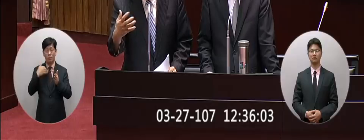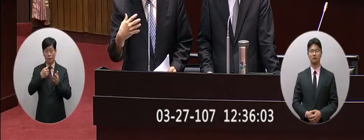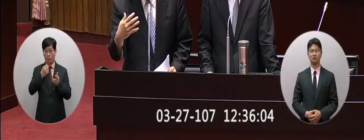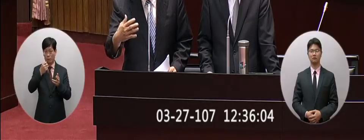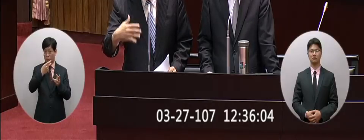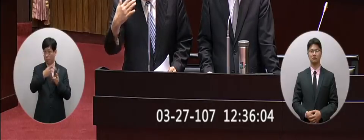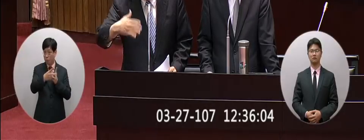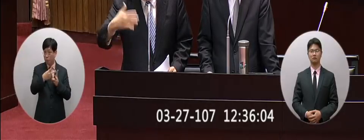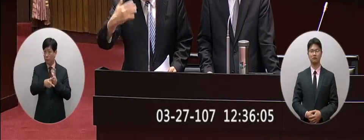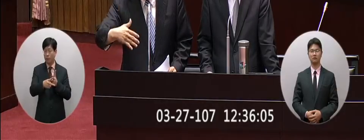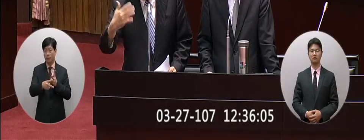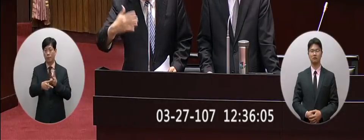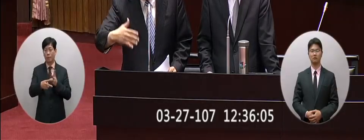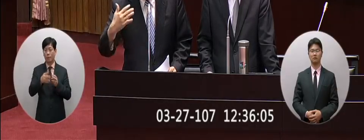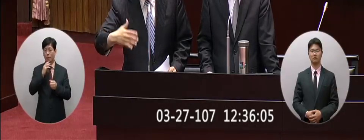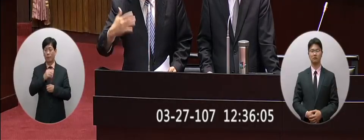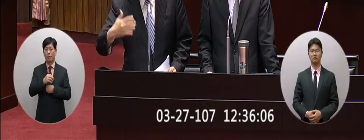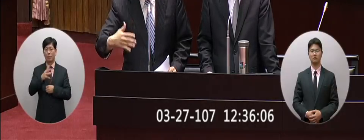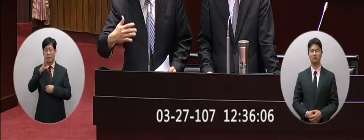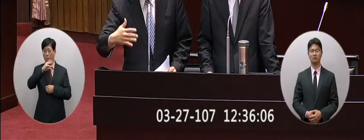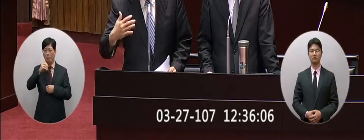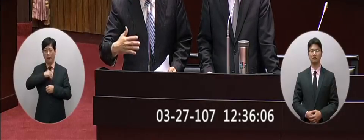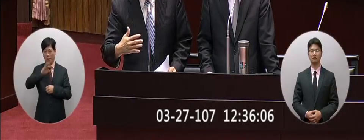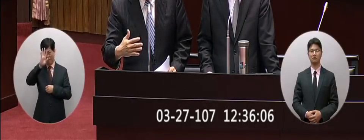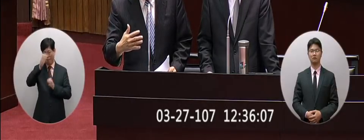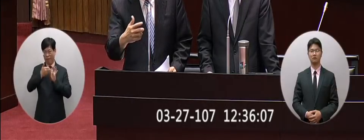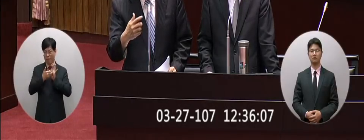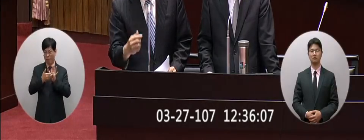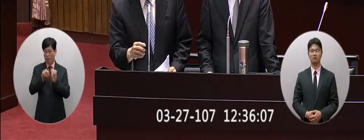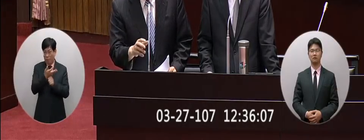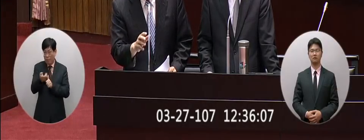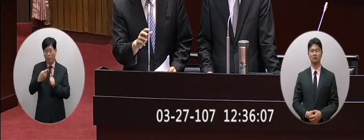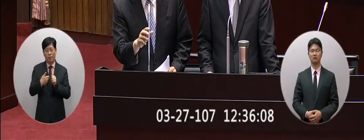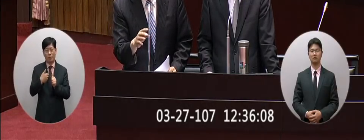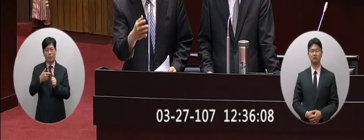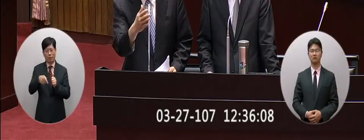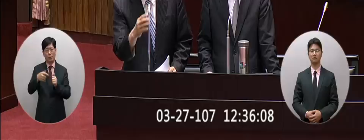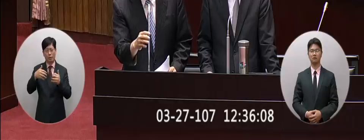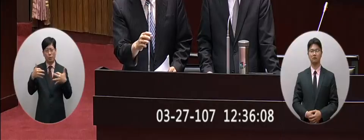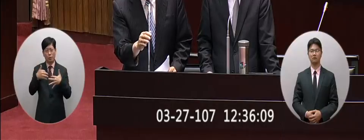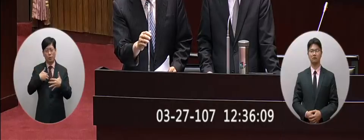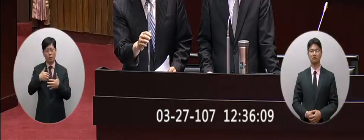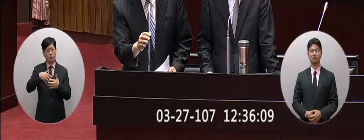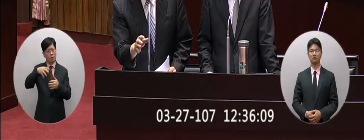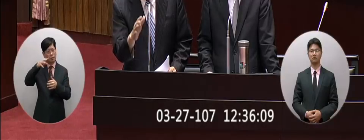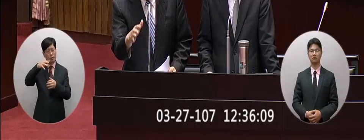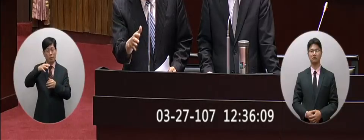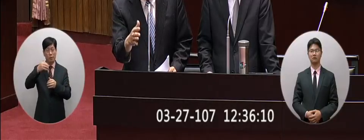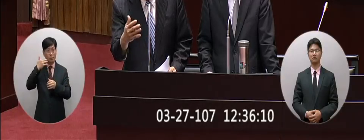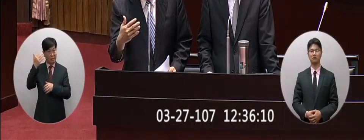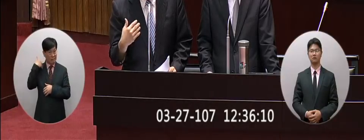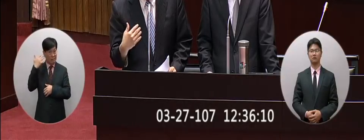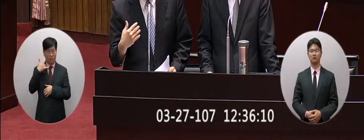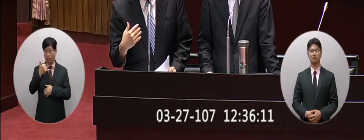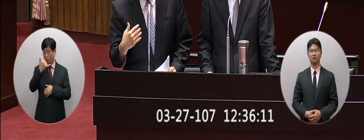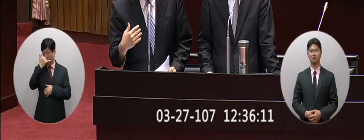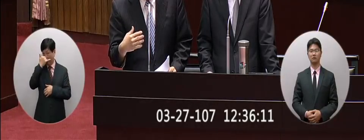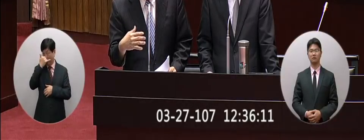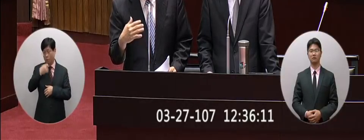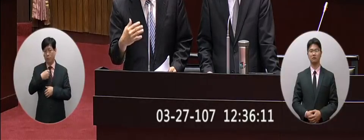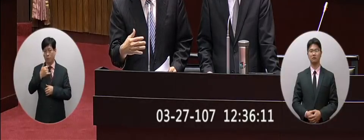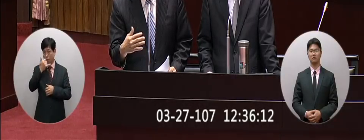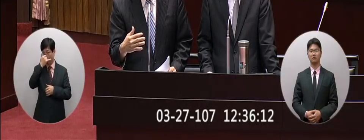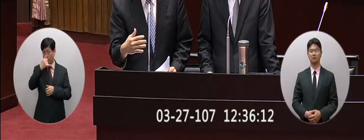邮寄的，扣除防疫上面的需要，你也知道之前因为口蹄疫的关系，肉品加工也禁止嘛